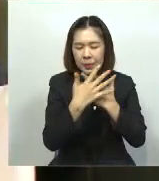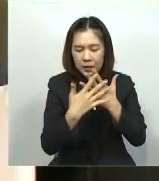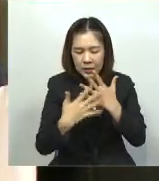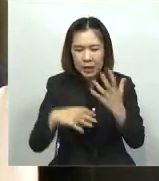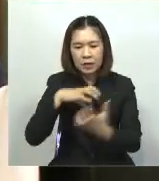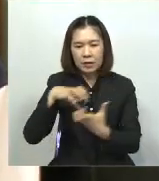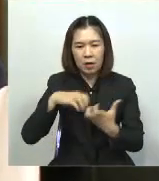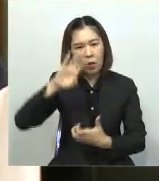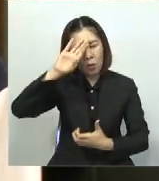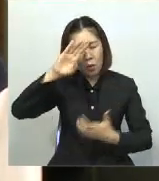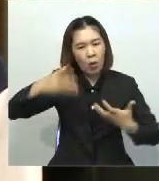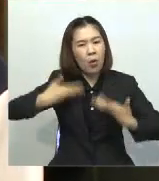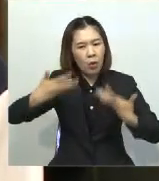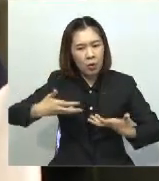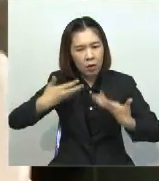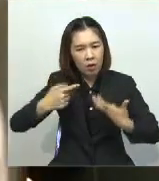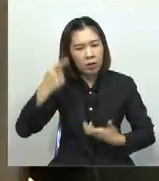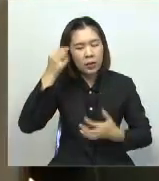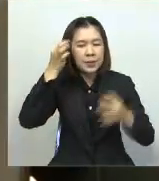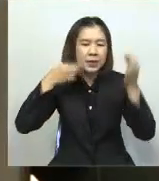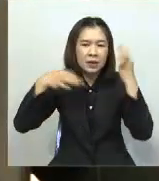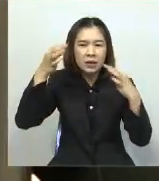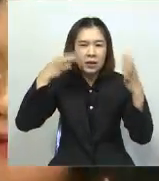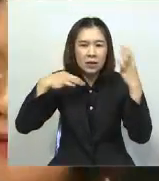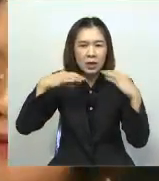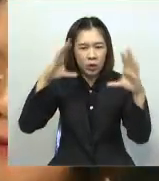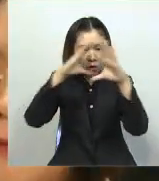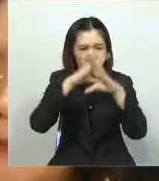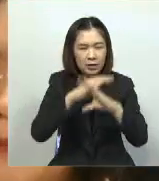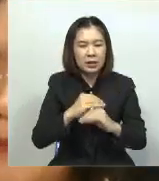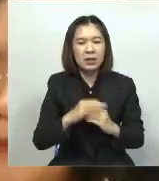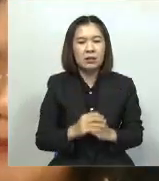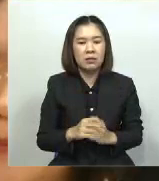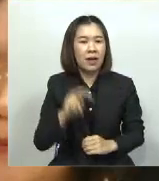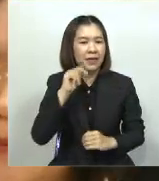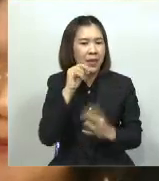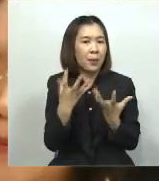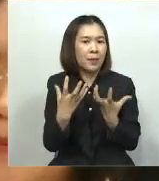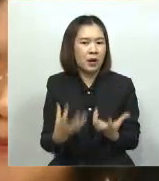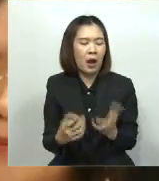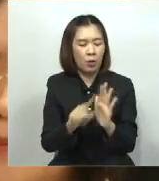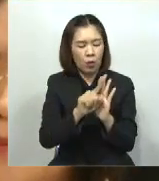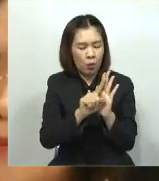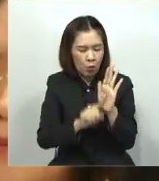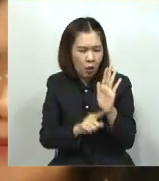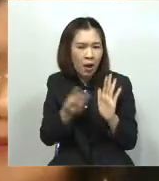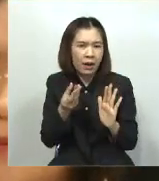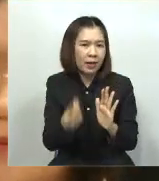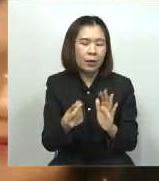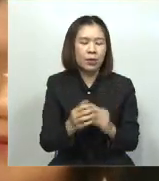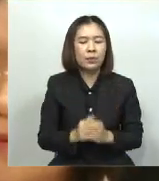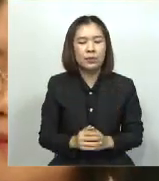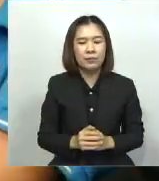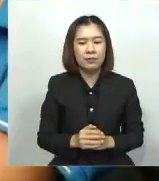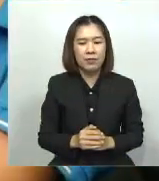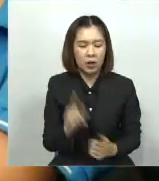ปนมีไข้เรื้อรังเหงื่อออกมากในช่วงกลางคืนหรือว่าน้ำหนักลดเร็วเกินไปค่ะอาการเหล่